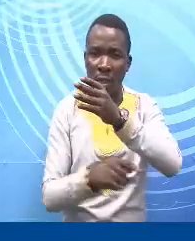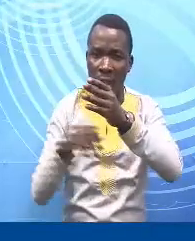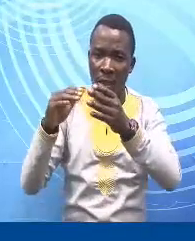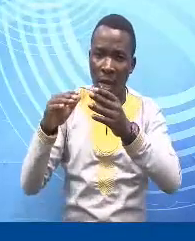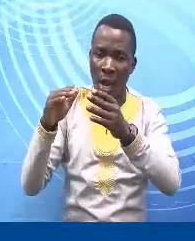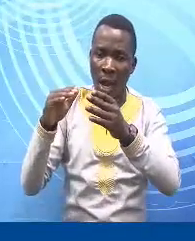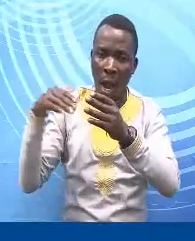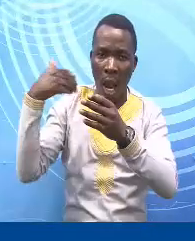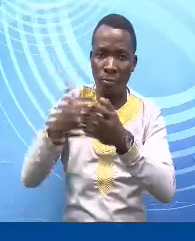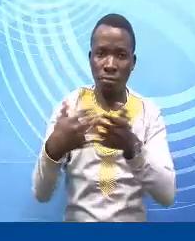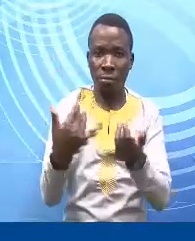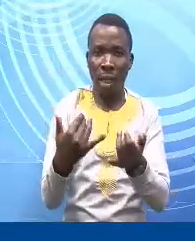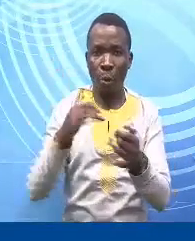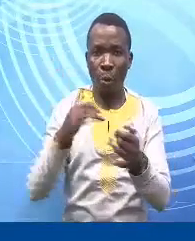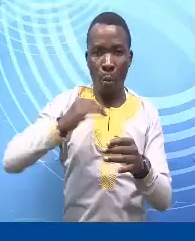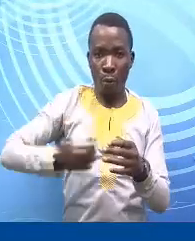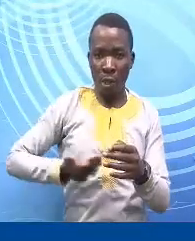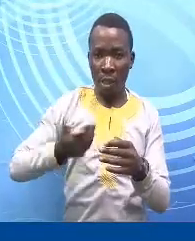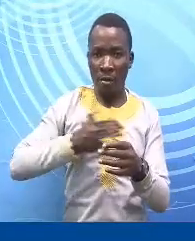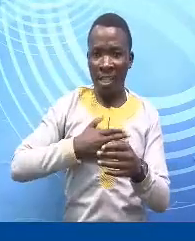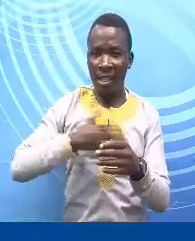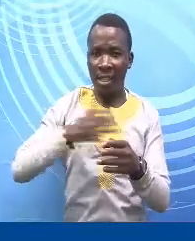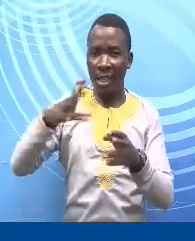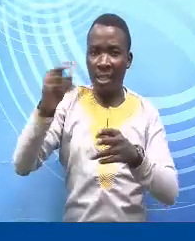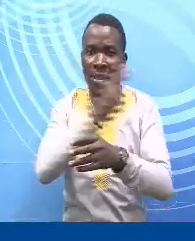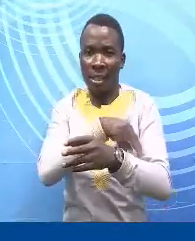ngubu uyu mugore wanjye yahise ajya kwa muganga